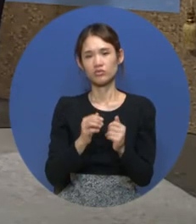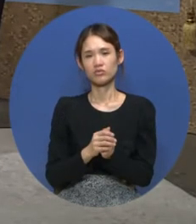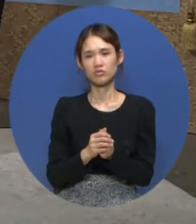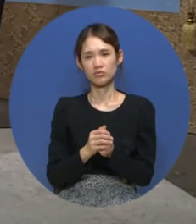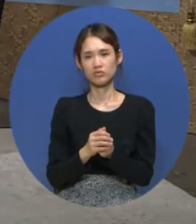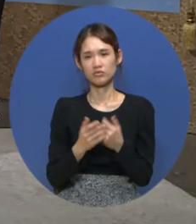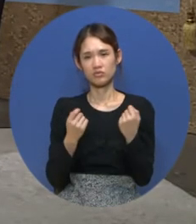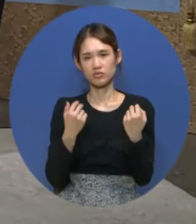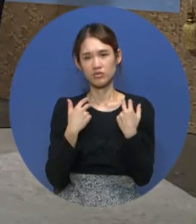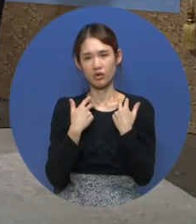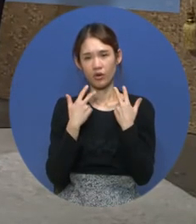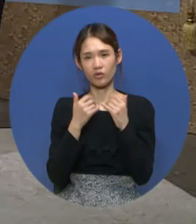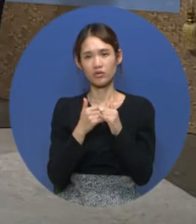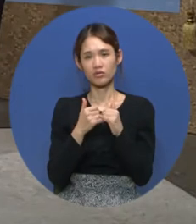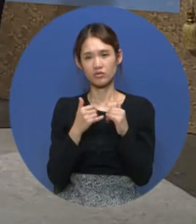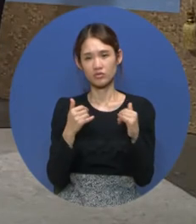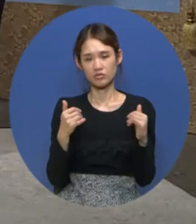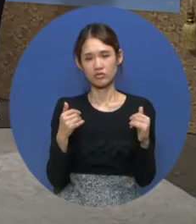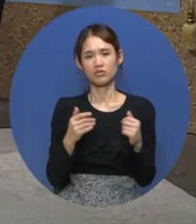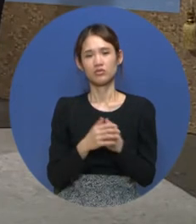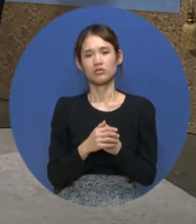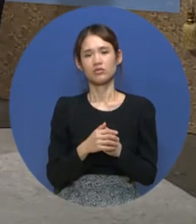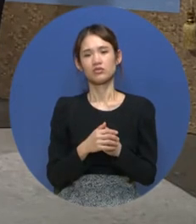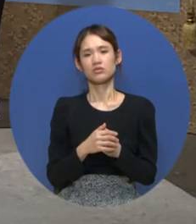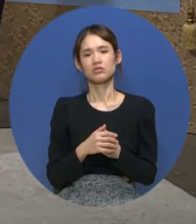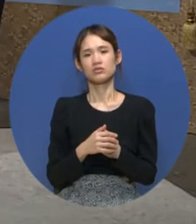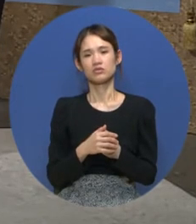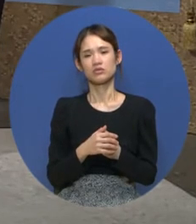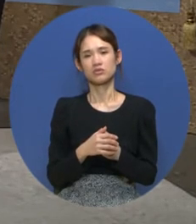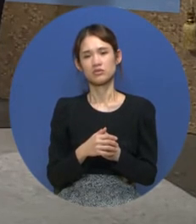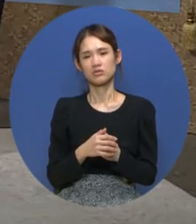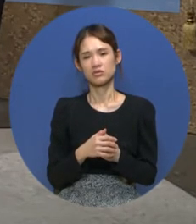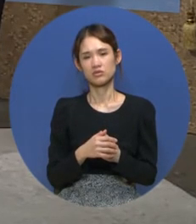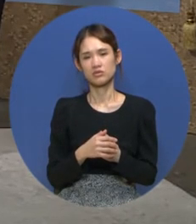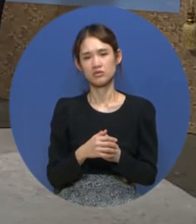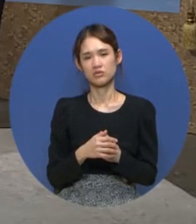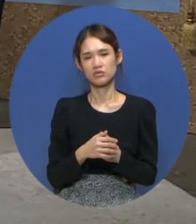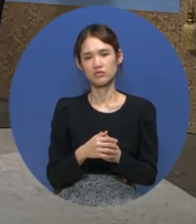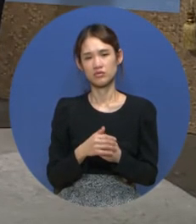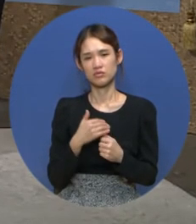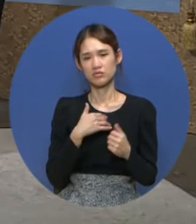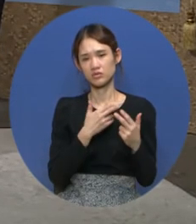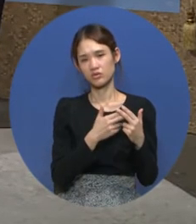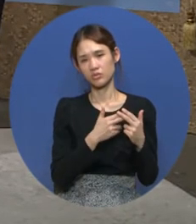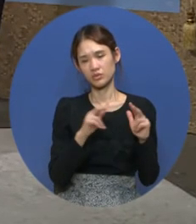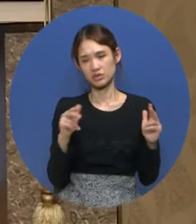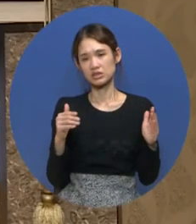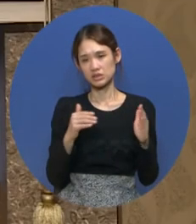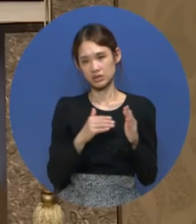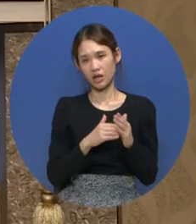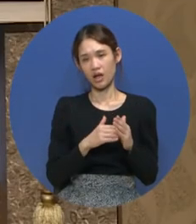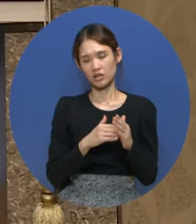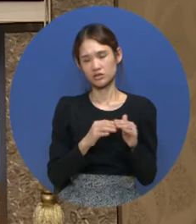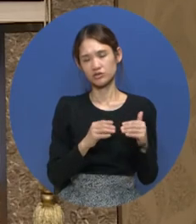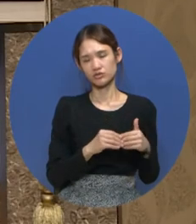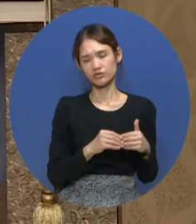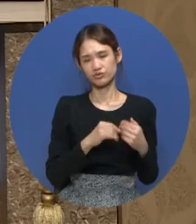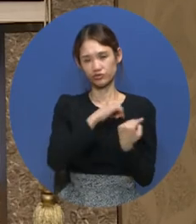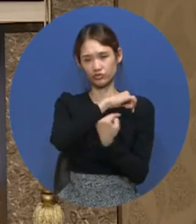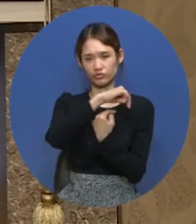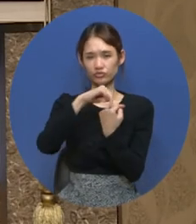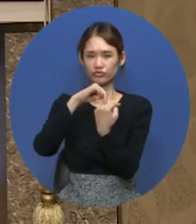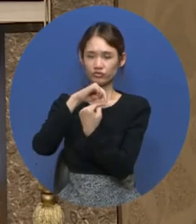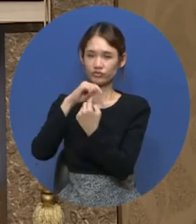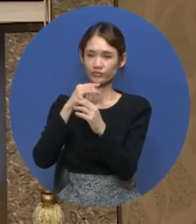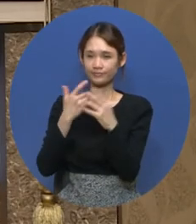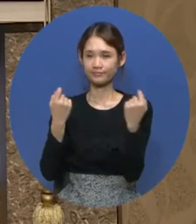그런 어 정말 헌신적인 분들 때문에 내 앞에 가 형제 까지 이끌어 오지 않겠나